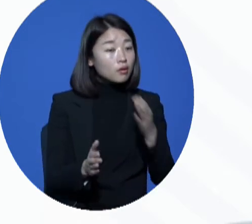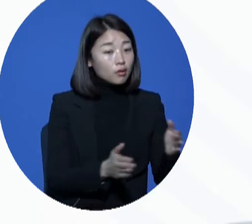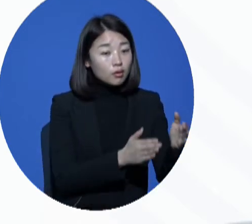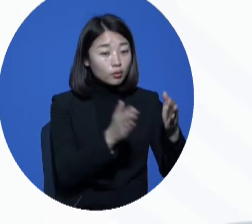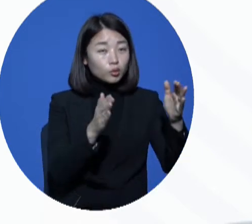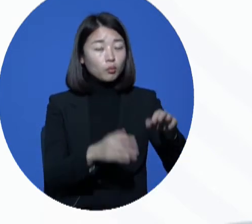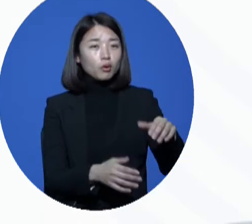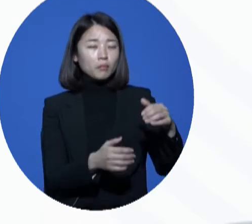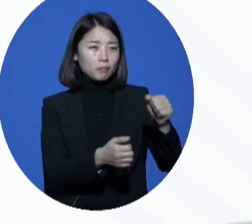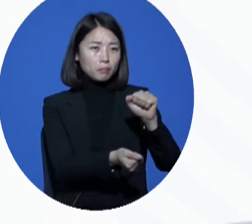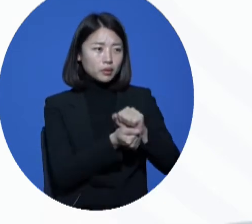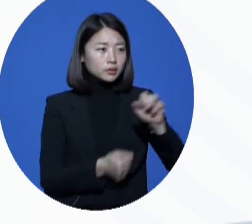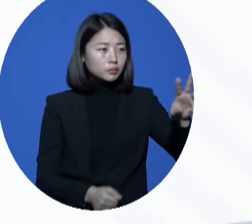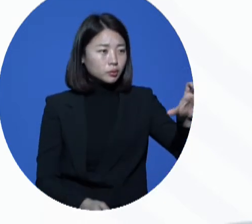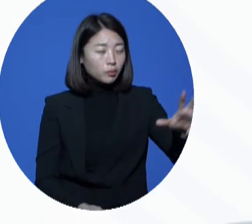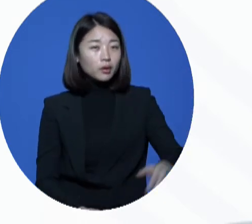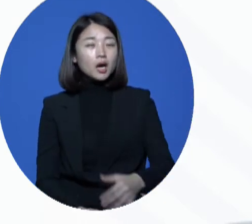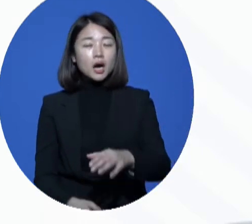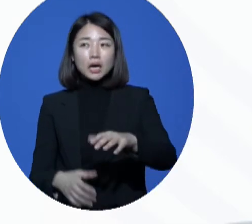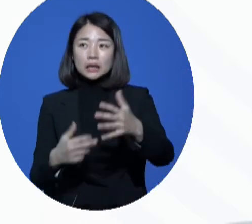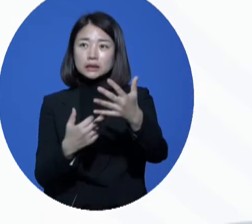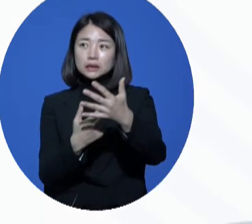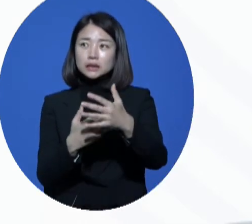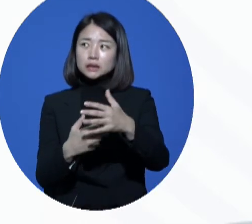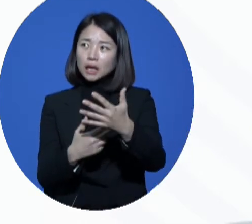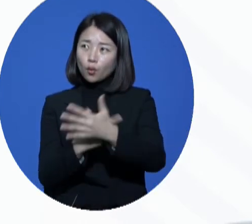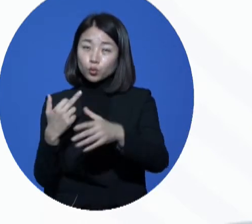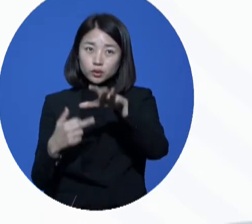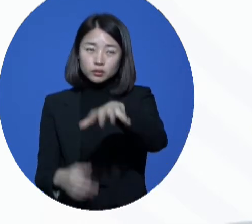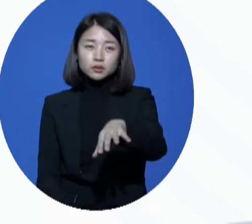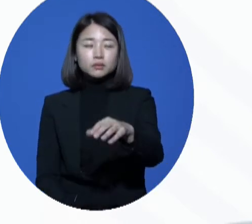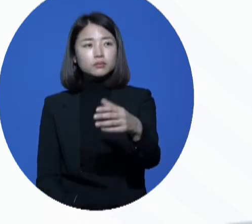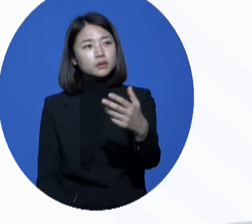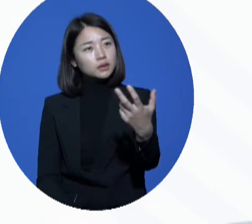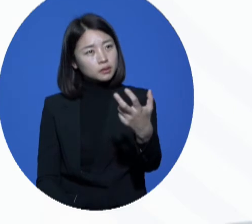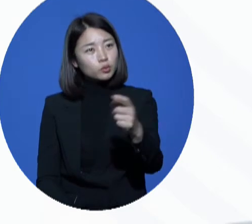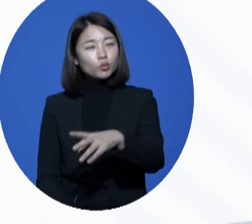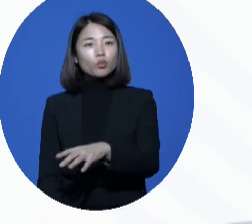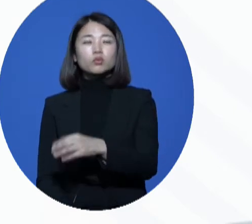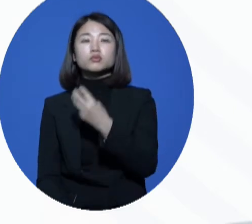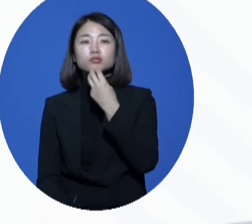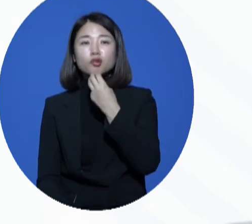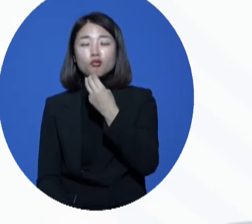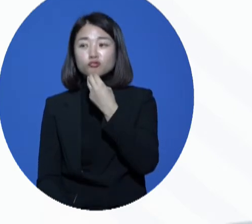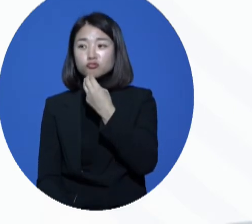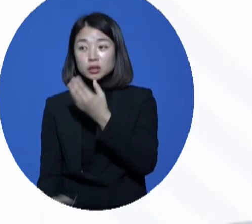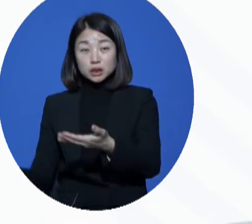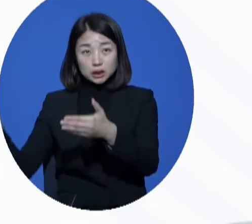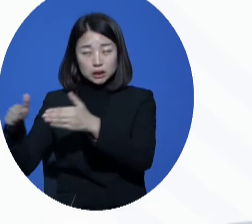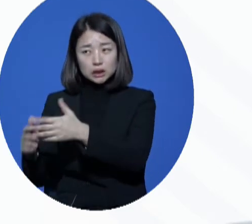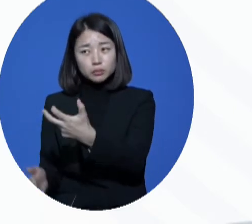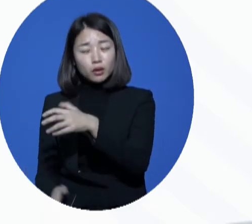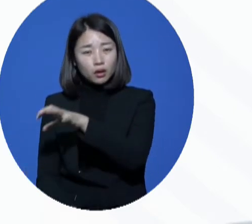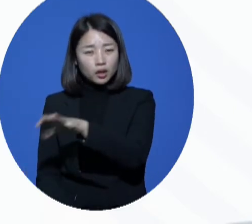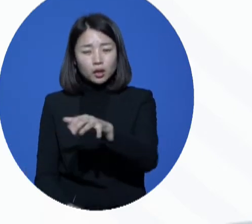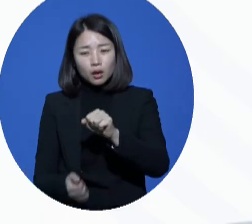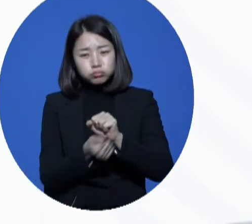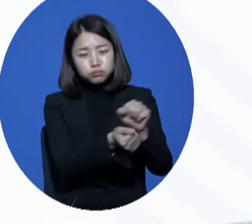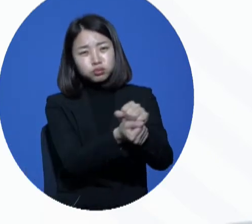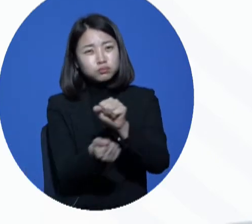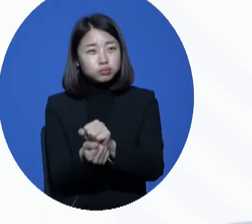집 35명, 강원도 장애인요양원 48명, 그리고 서울의 신화원 70명까지 계속 집단 감염은 일어나고